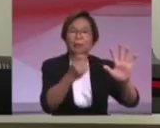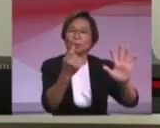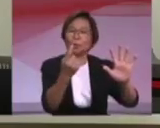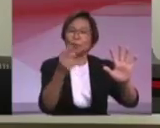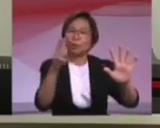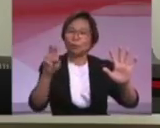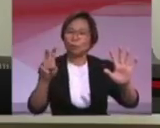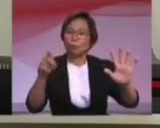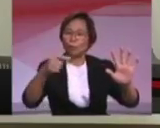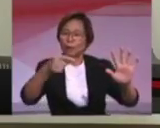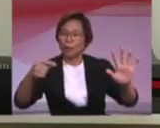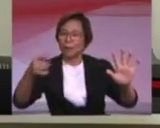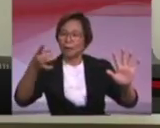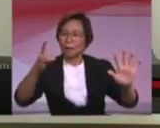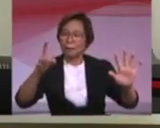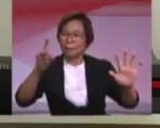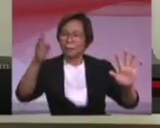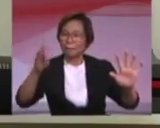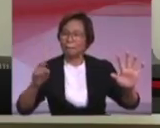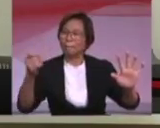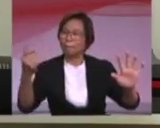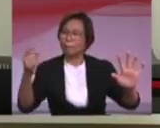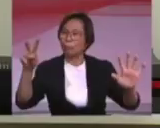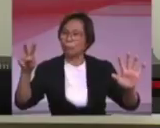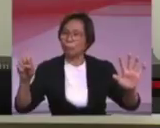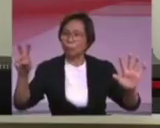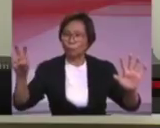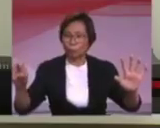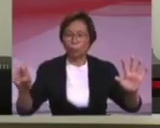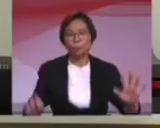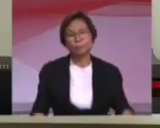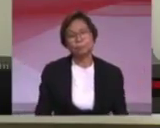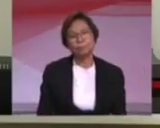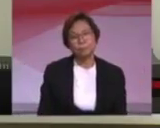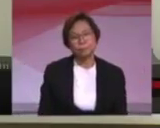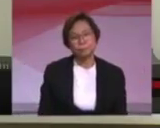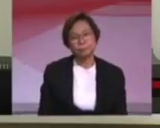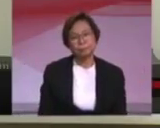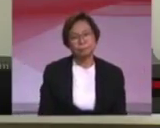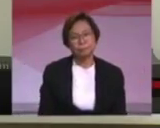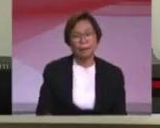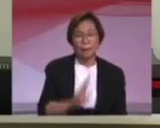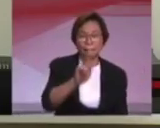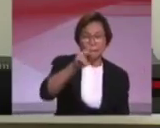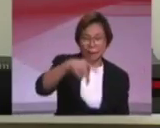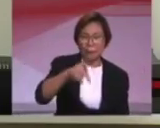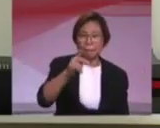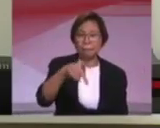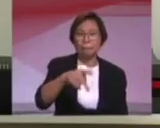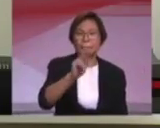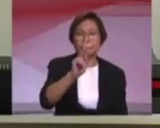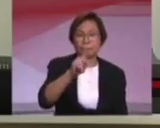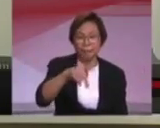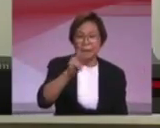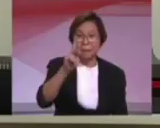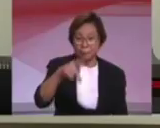2020 sehingga 18 November 2020. Pelaksanaan PKPB ini akan